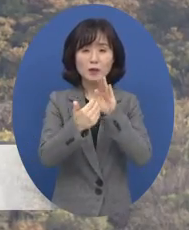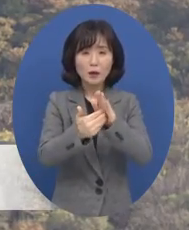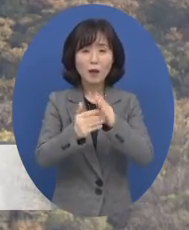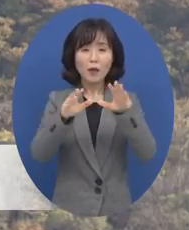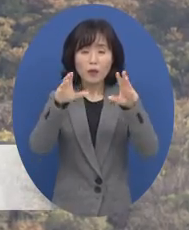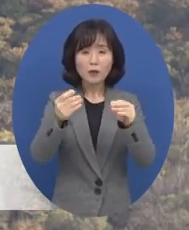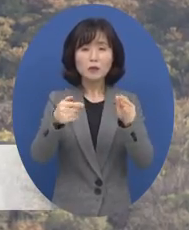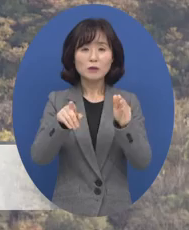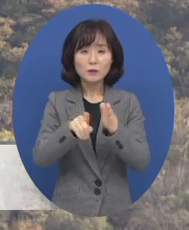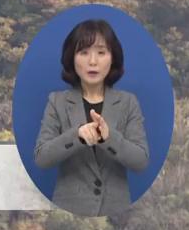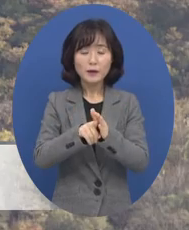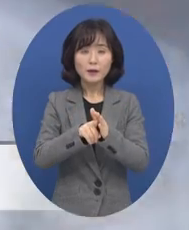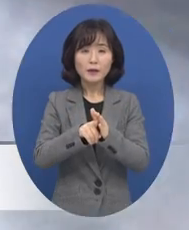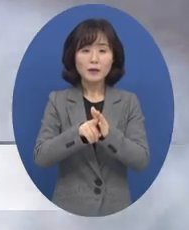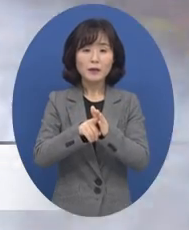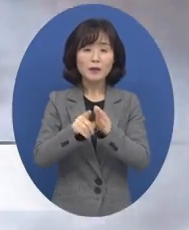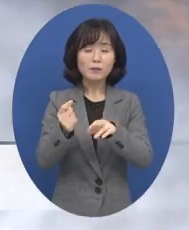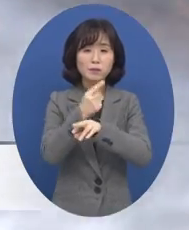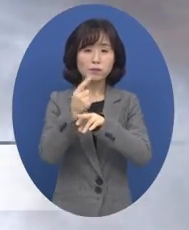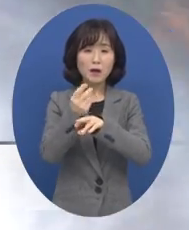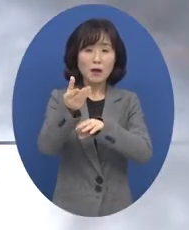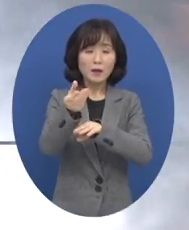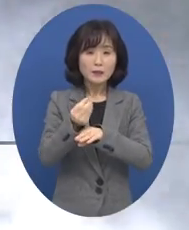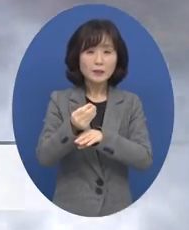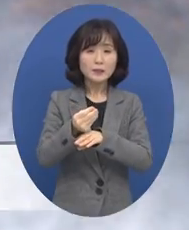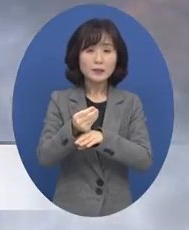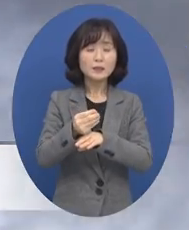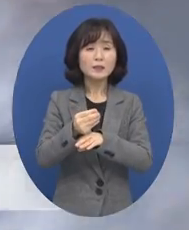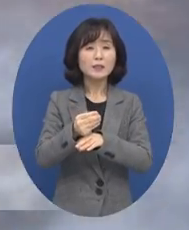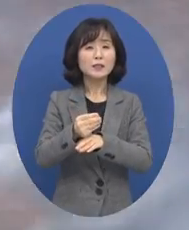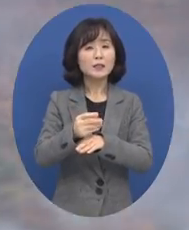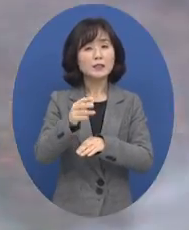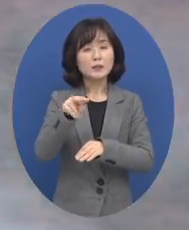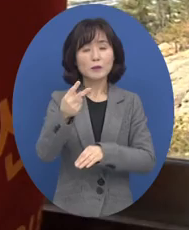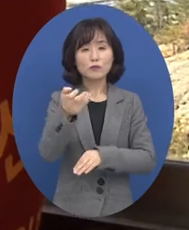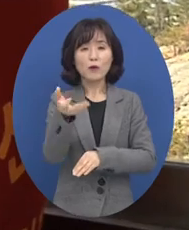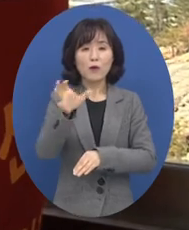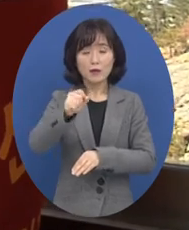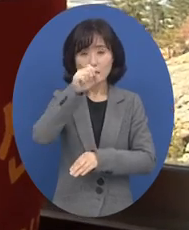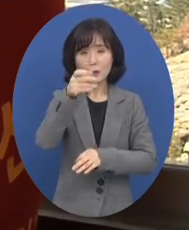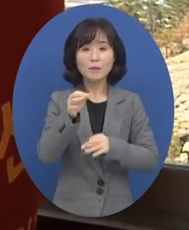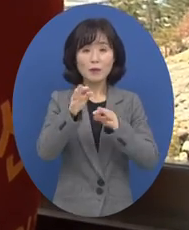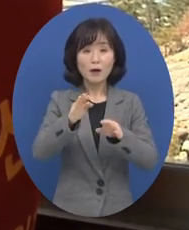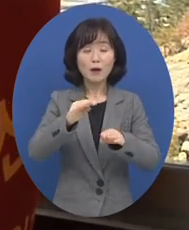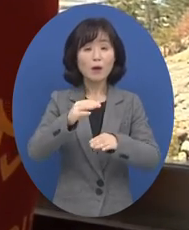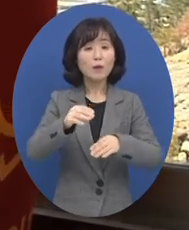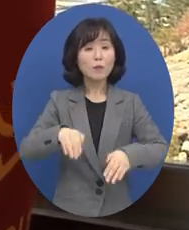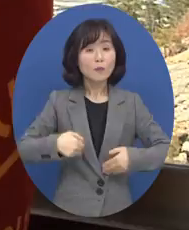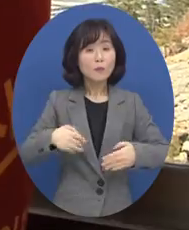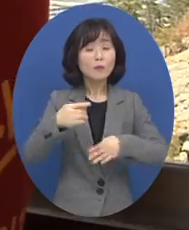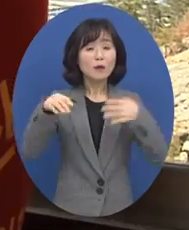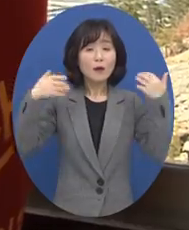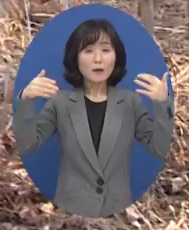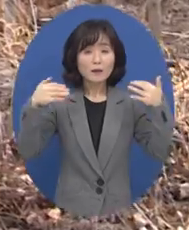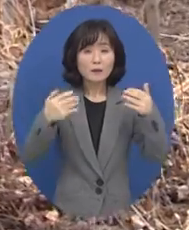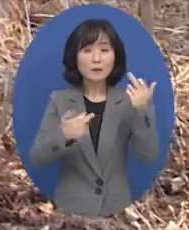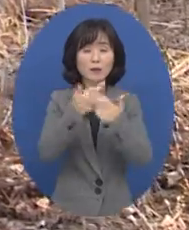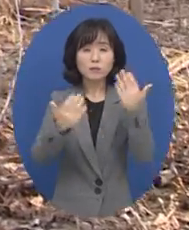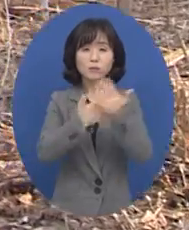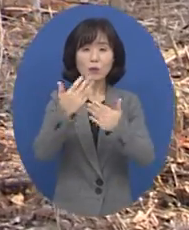산불진화 헬기 임차 비등 290억 원 의 예산을 투자합니다 봄 가을철 산불조심 기간에는